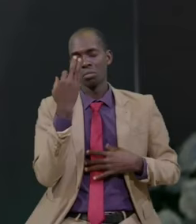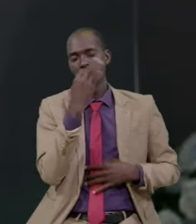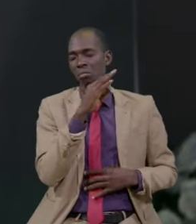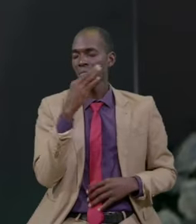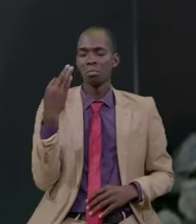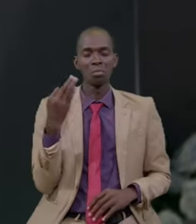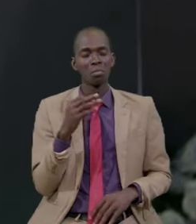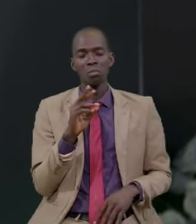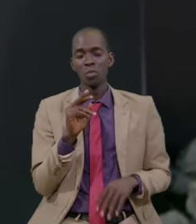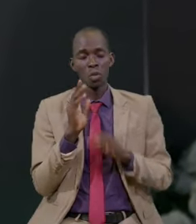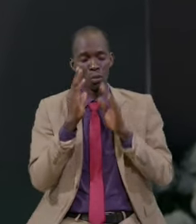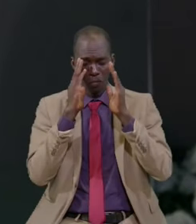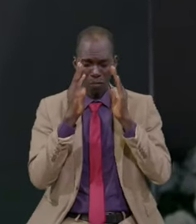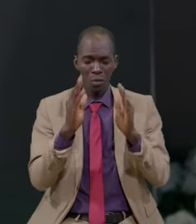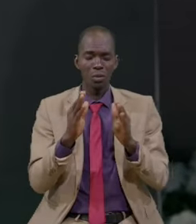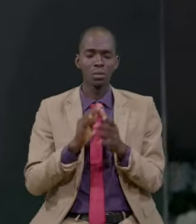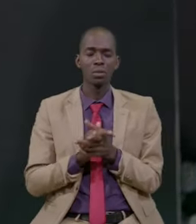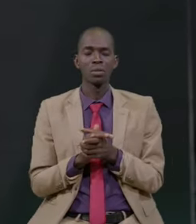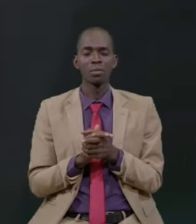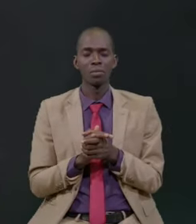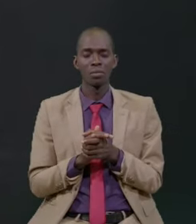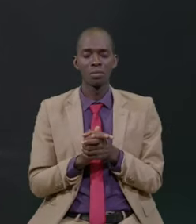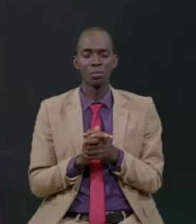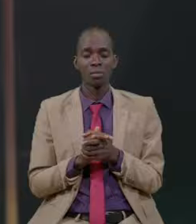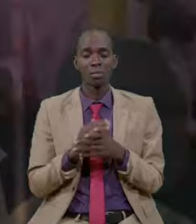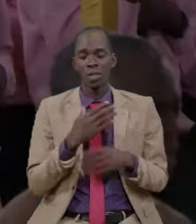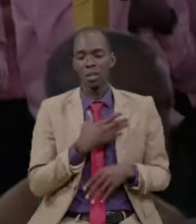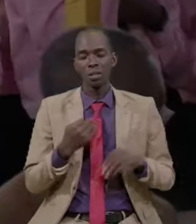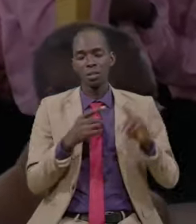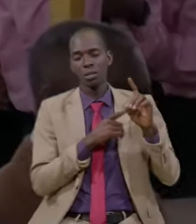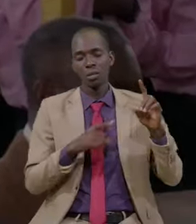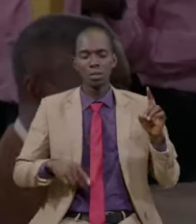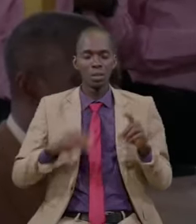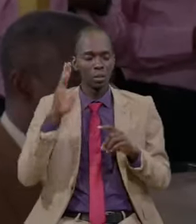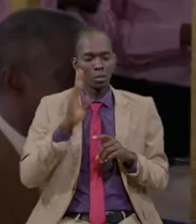derrière. Non, sois concentré. Et le Seigneur sera avec toi.